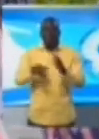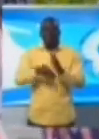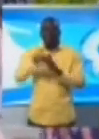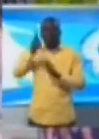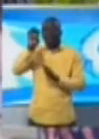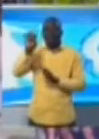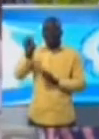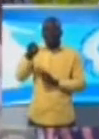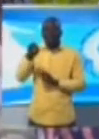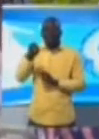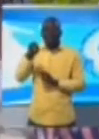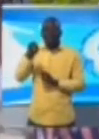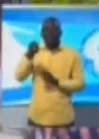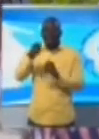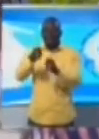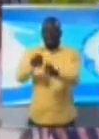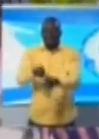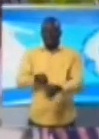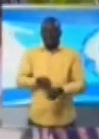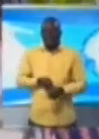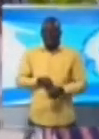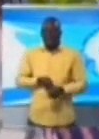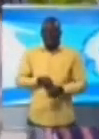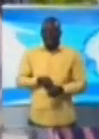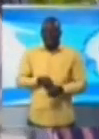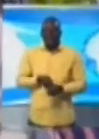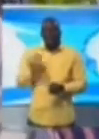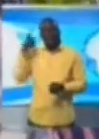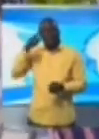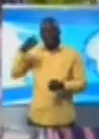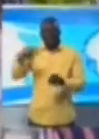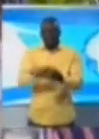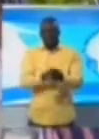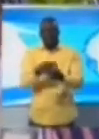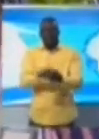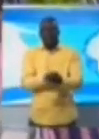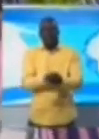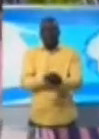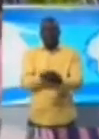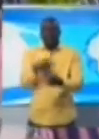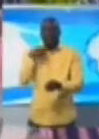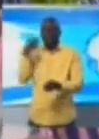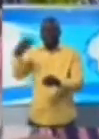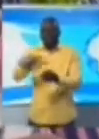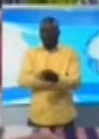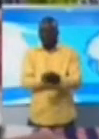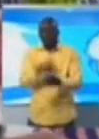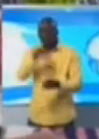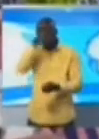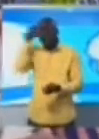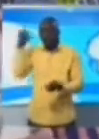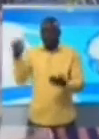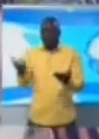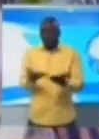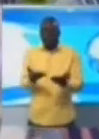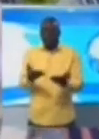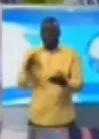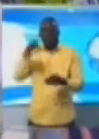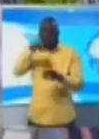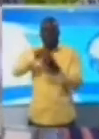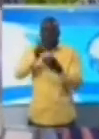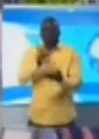développer une agriculture résiliente. Je dis résiliente parce que ici, par exemple, si dans cette